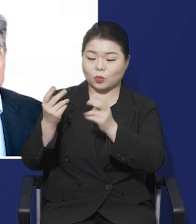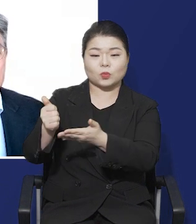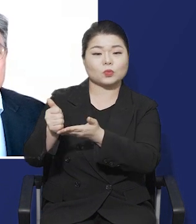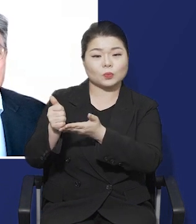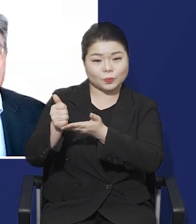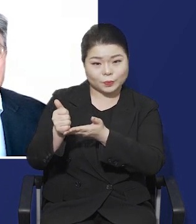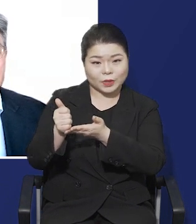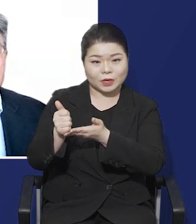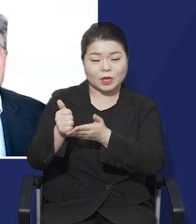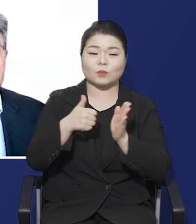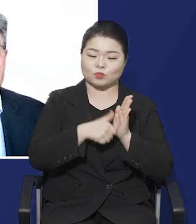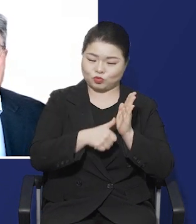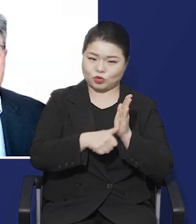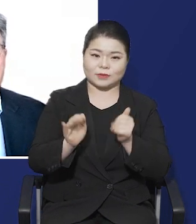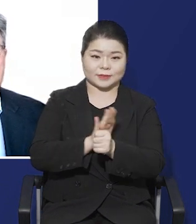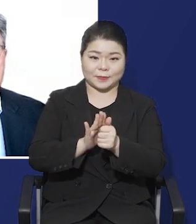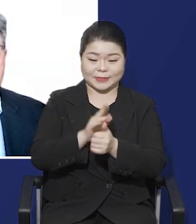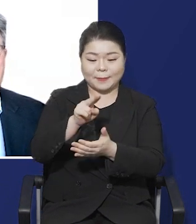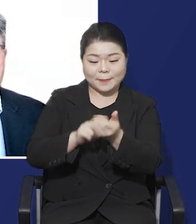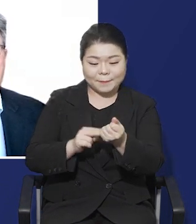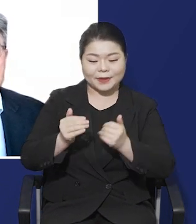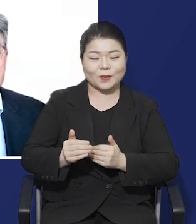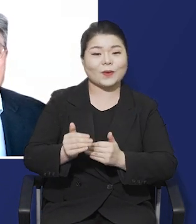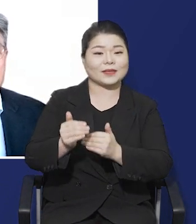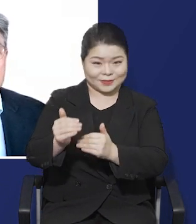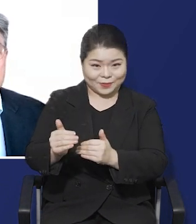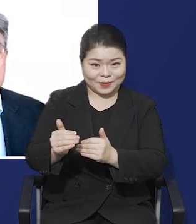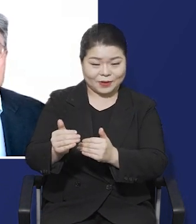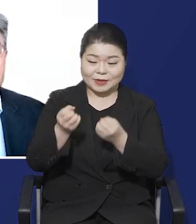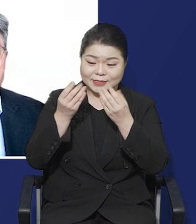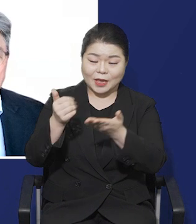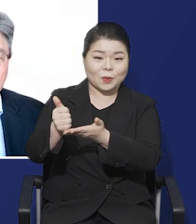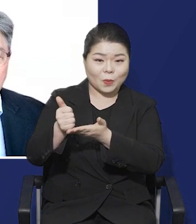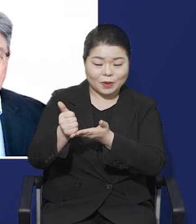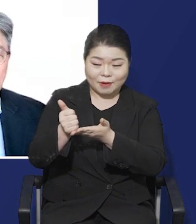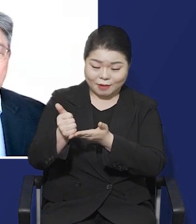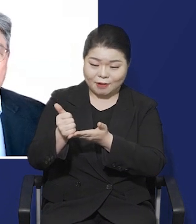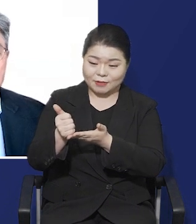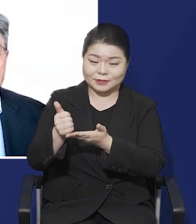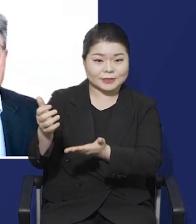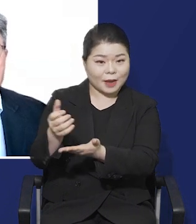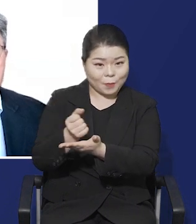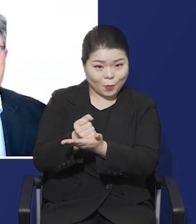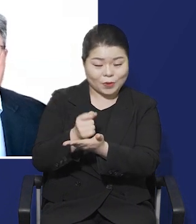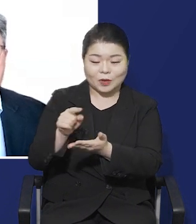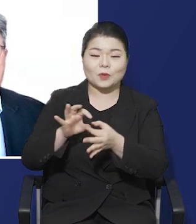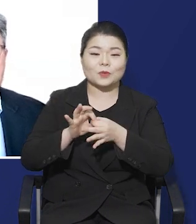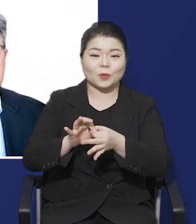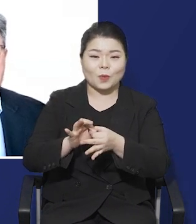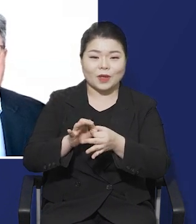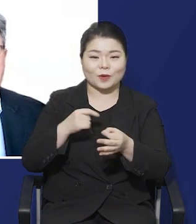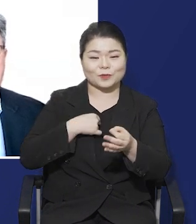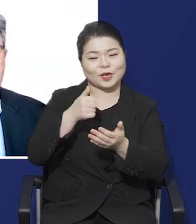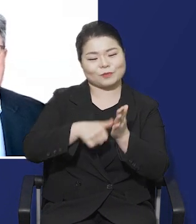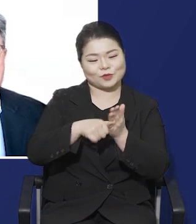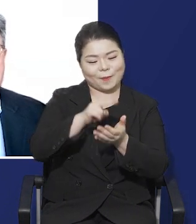소비자에게 제어와 용역을 판매하는 과정으로 새로운 고객을 확보하고 이를 통해 기업의 매출